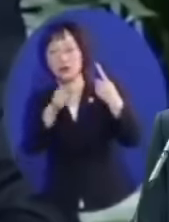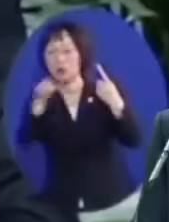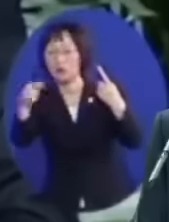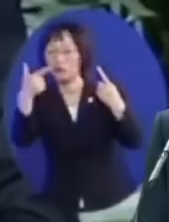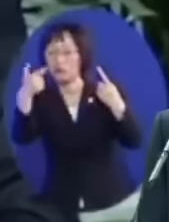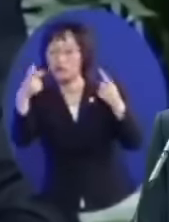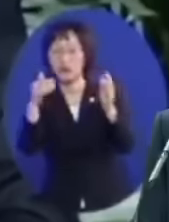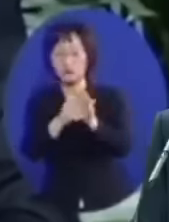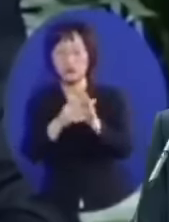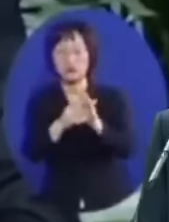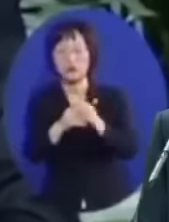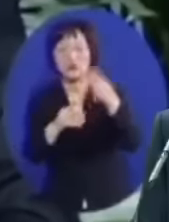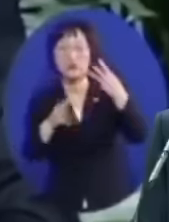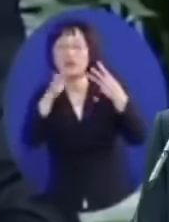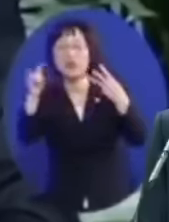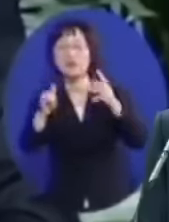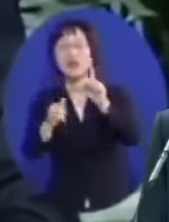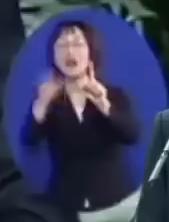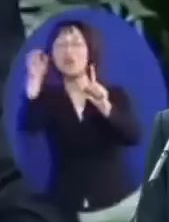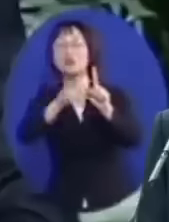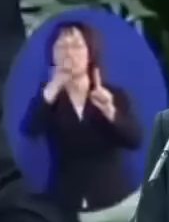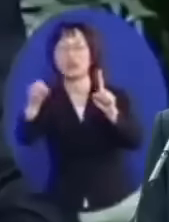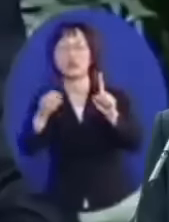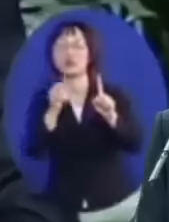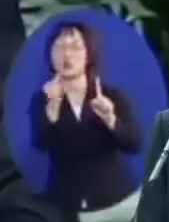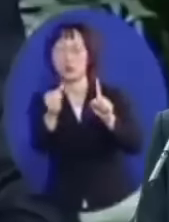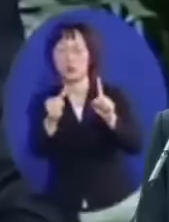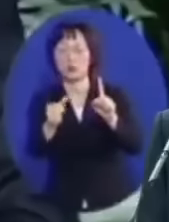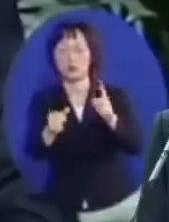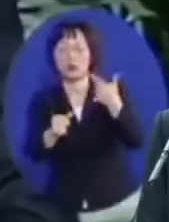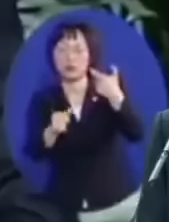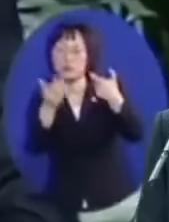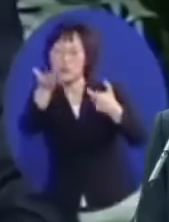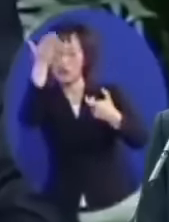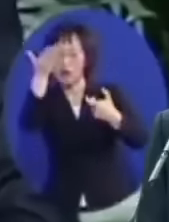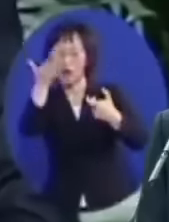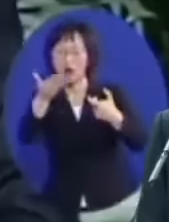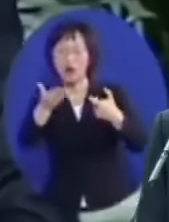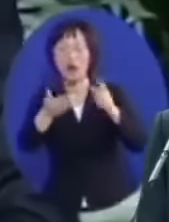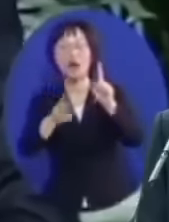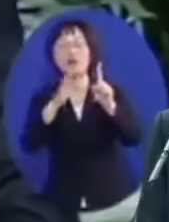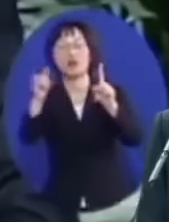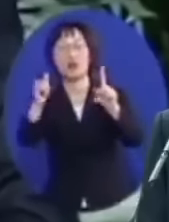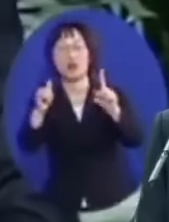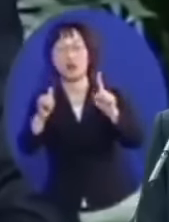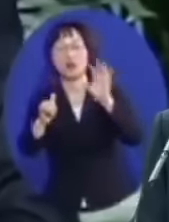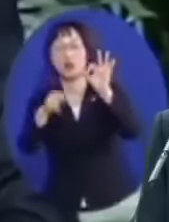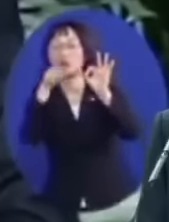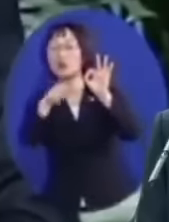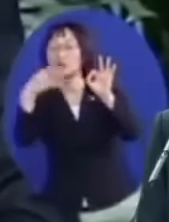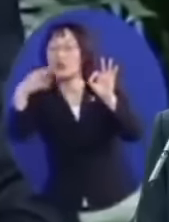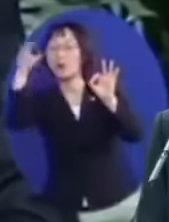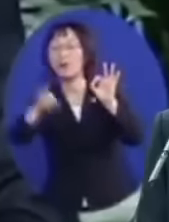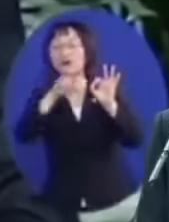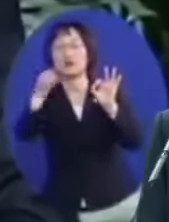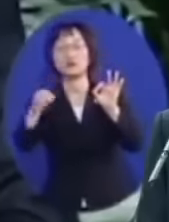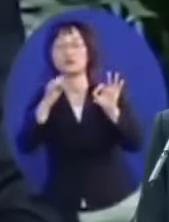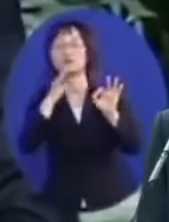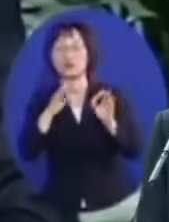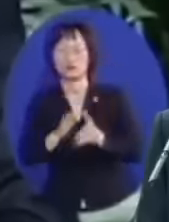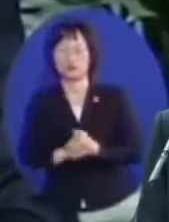60세에는 3명으로 1%에 불과했고 60세 이상이 1명으로 0.4%에